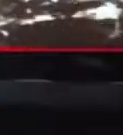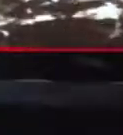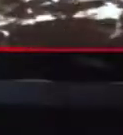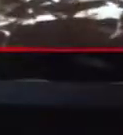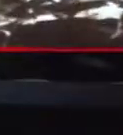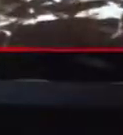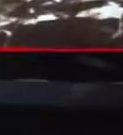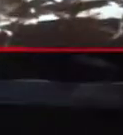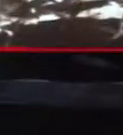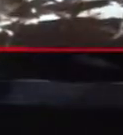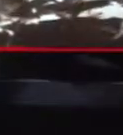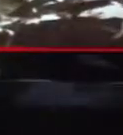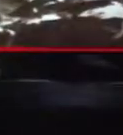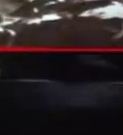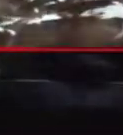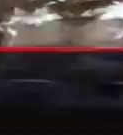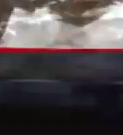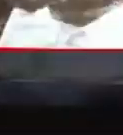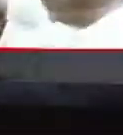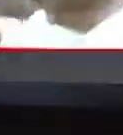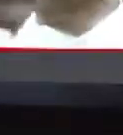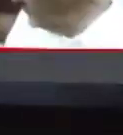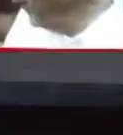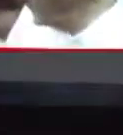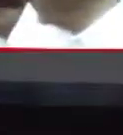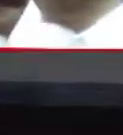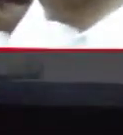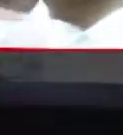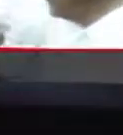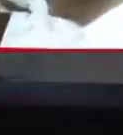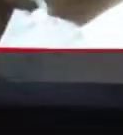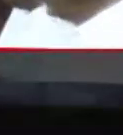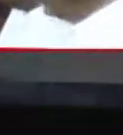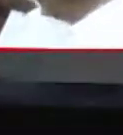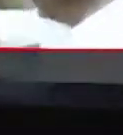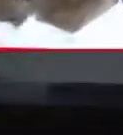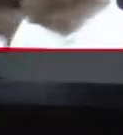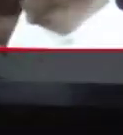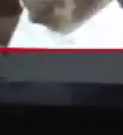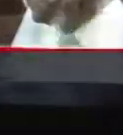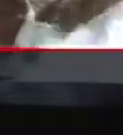erasoen 75. urteurrenari lotuta Bizkaiko Foru Aldundiak antolatu duen